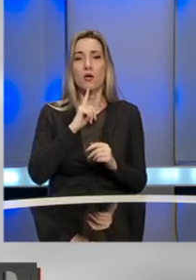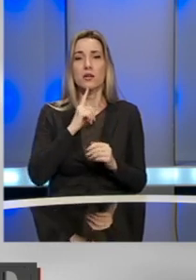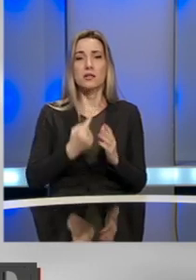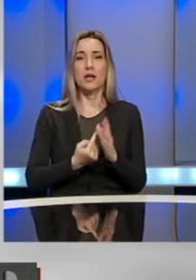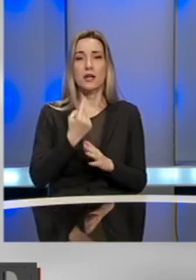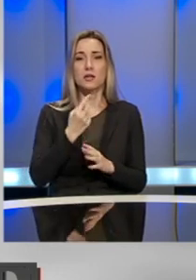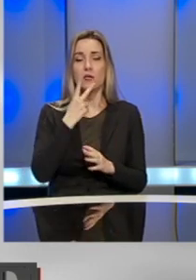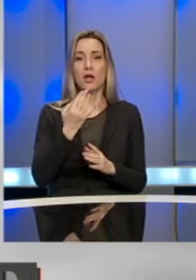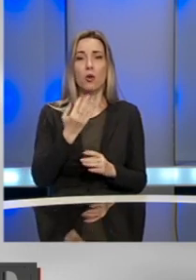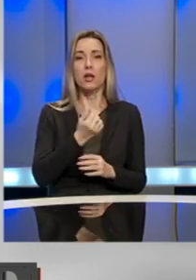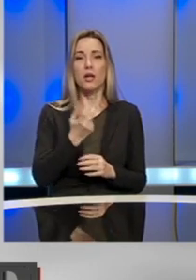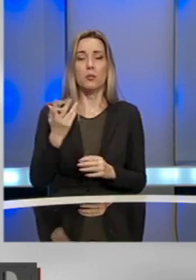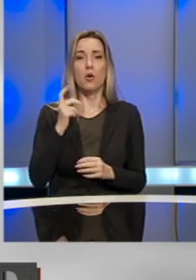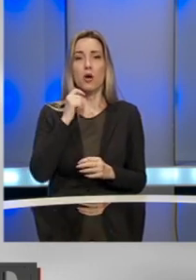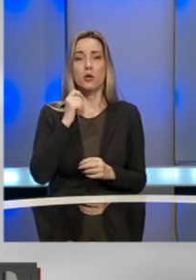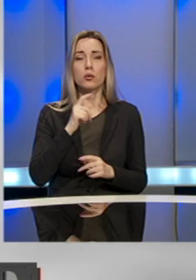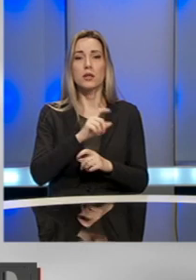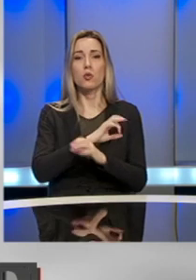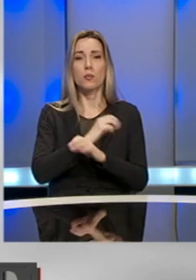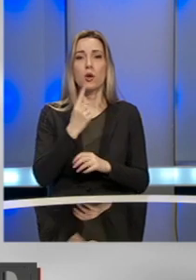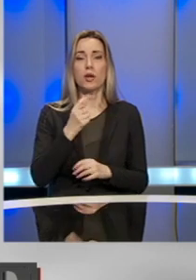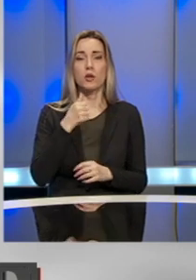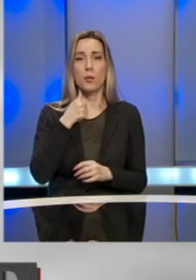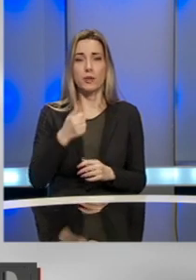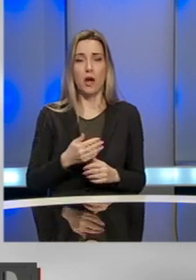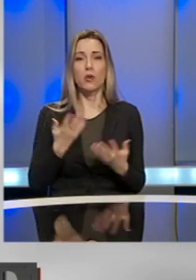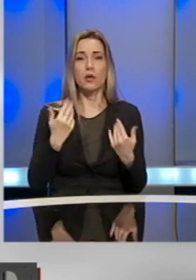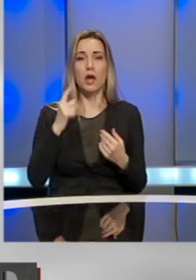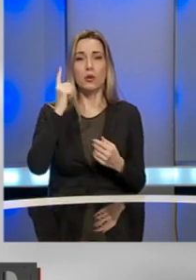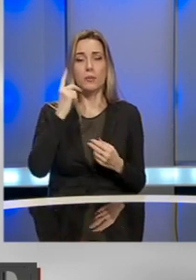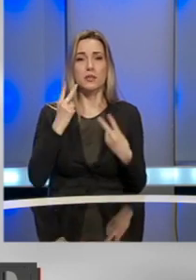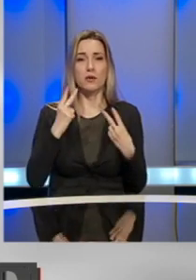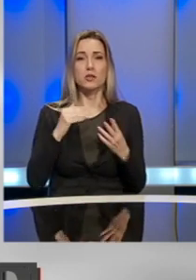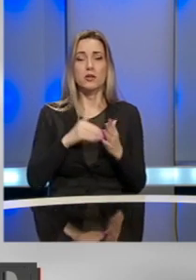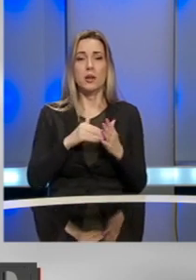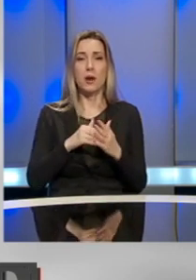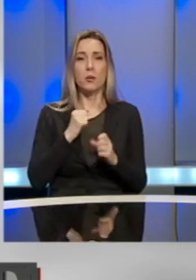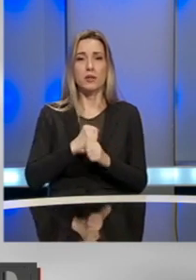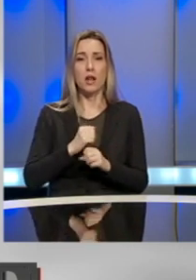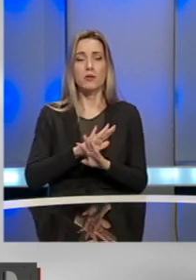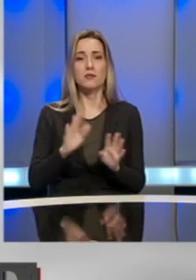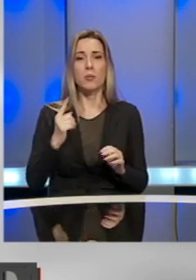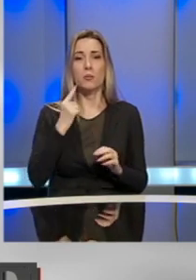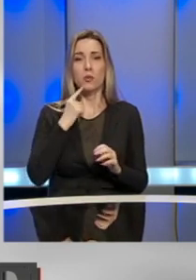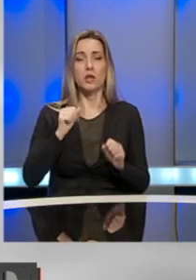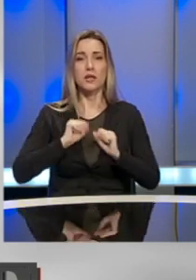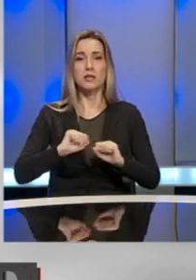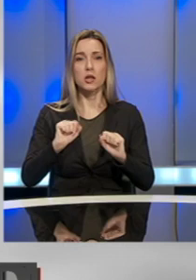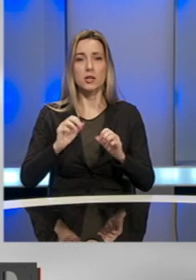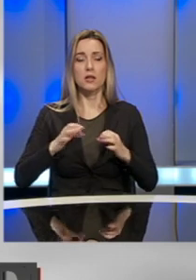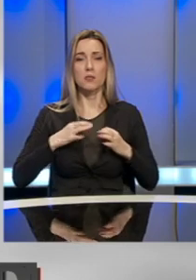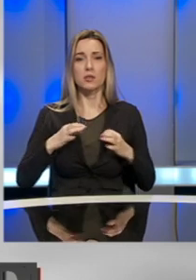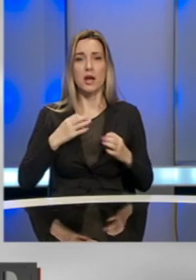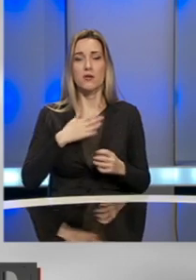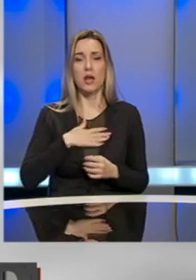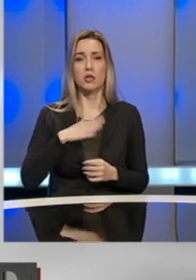desio. Vidite koliki broj ljudi umire u jednom danu, tako da mislim da preventivno trebamo djelovati i sve pokušati da zaštitimo zdravlje naših